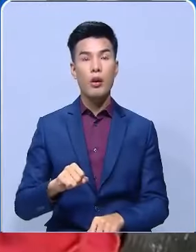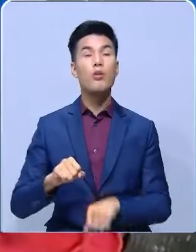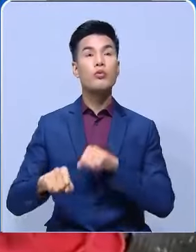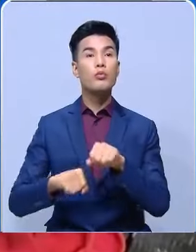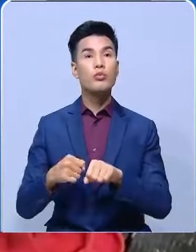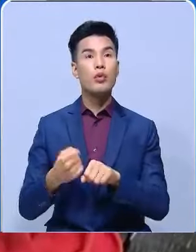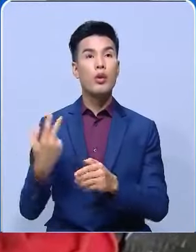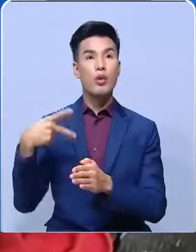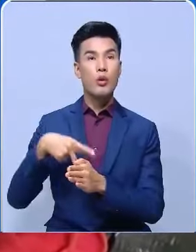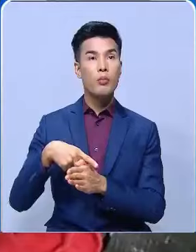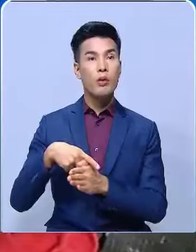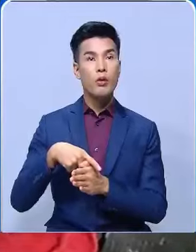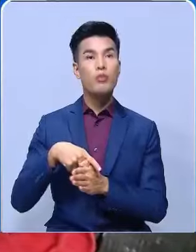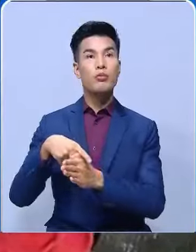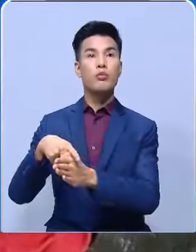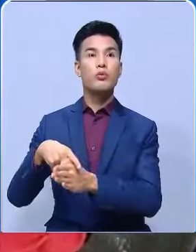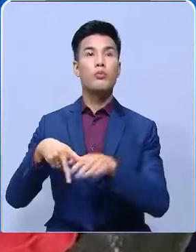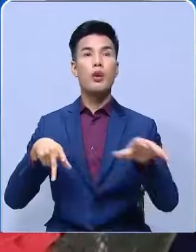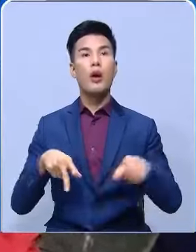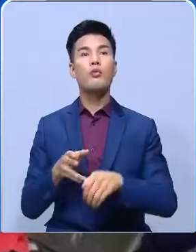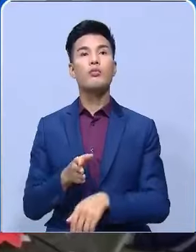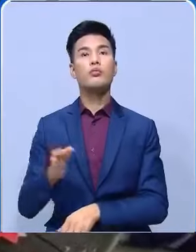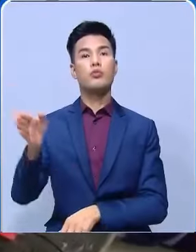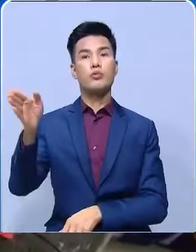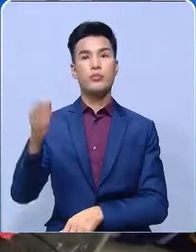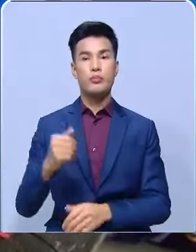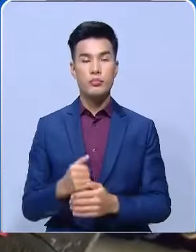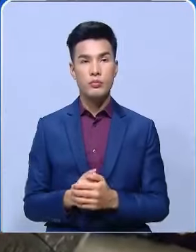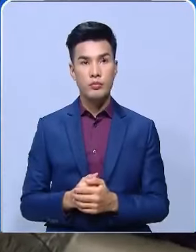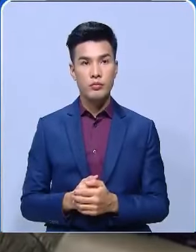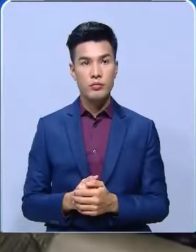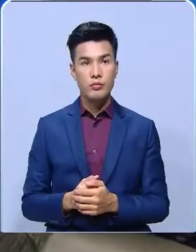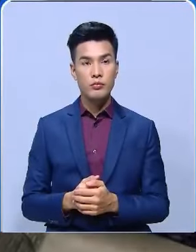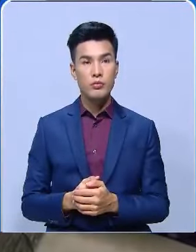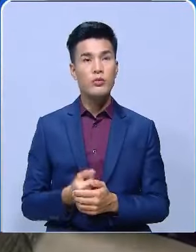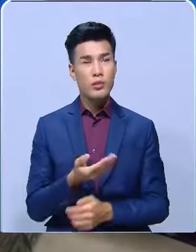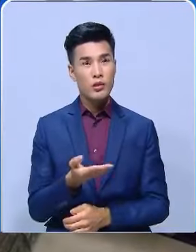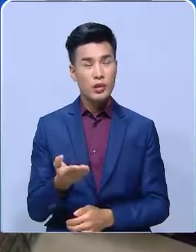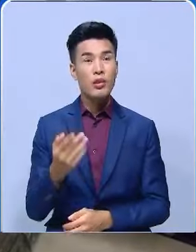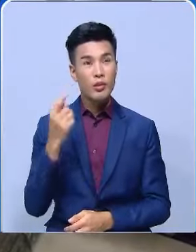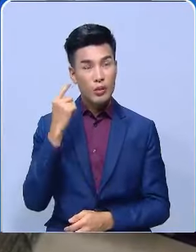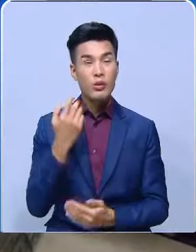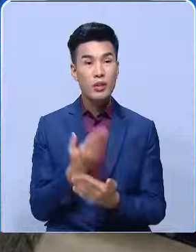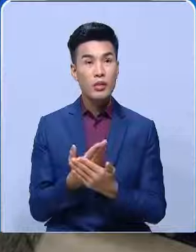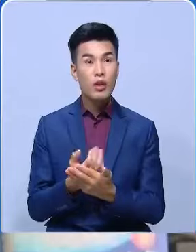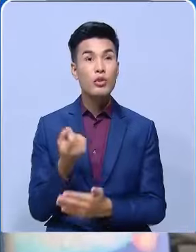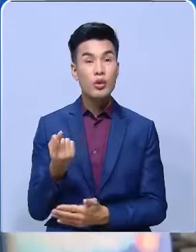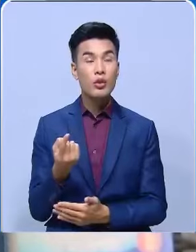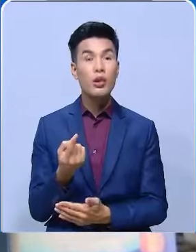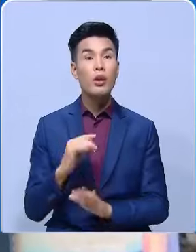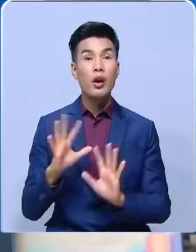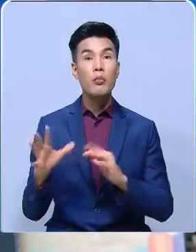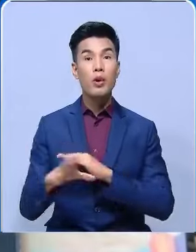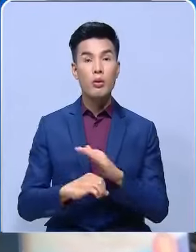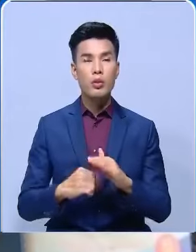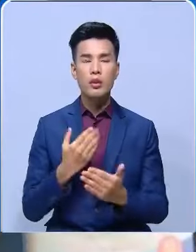ข้ารถเขาเป็นกระตั้งขึ้นปุ๊บเขาก็จิบไปเลยพี่แล้วก็ปั่นไป คือถึงแม้ว่าเงินสดที่ถูกขโมยไปเนี่ยจะ